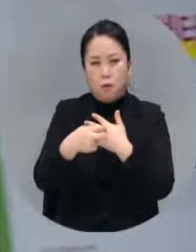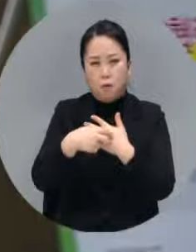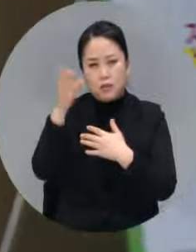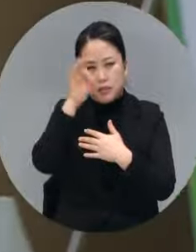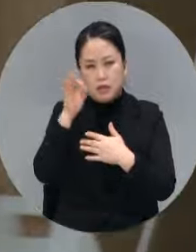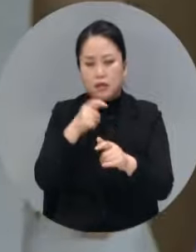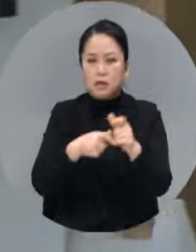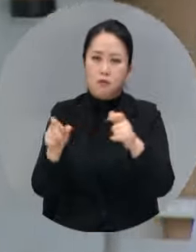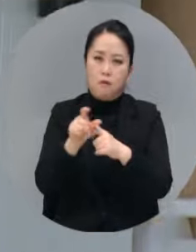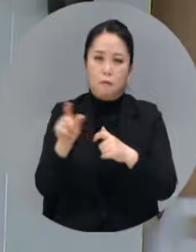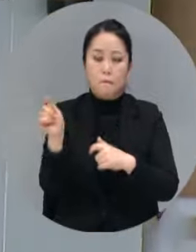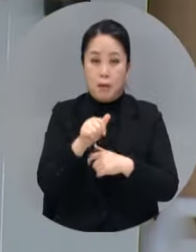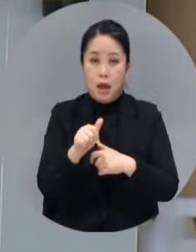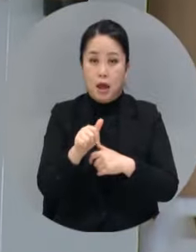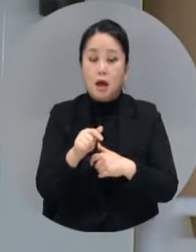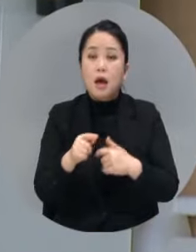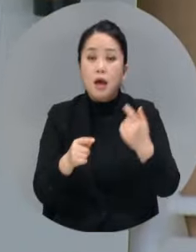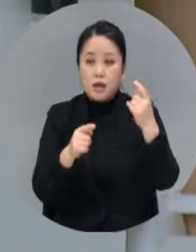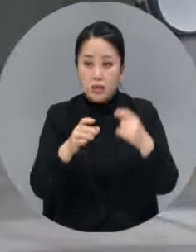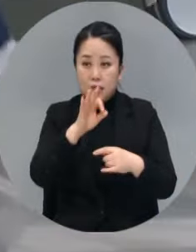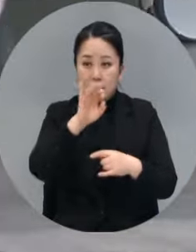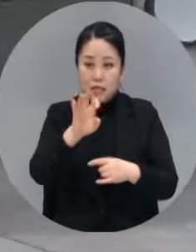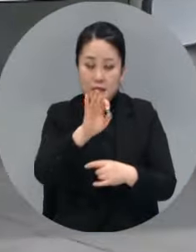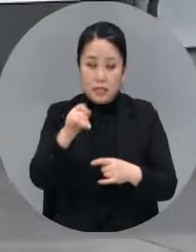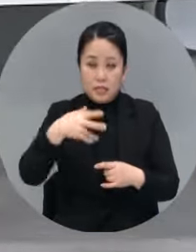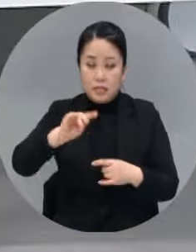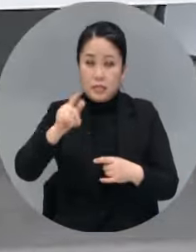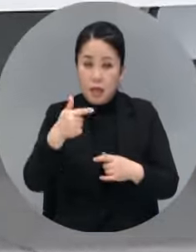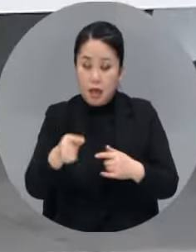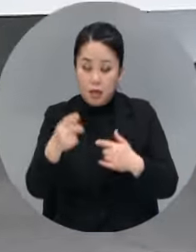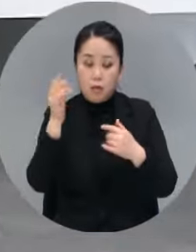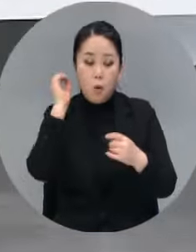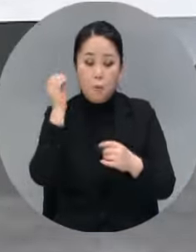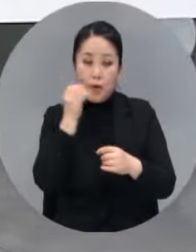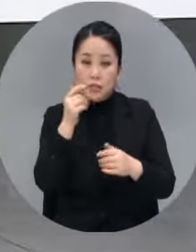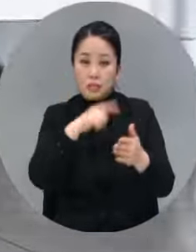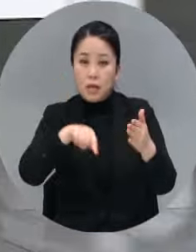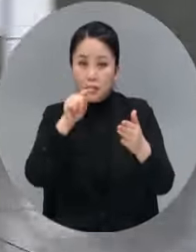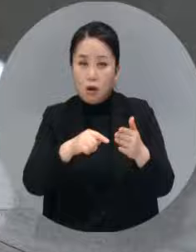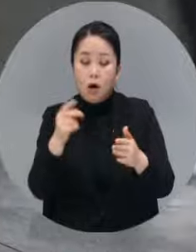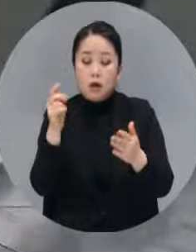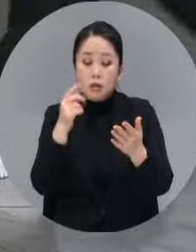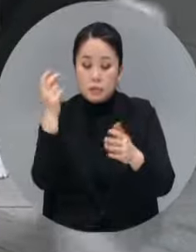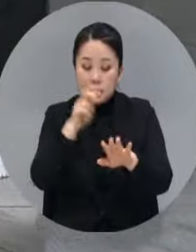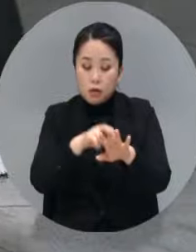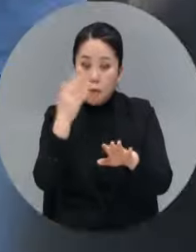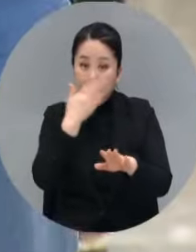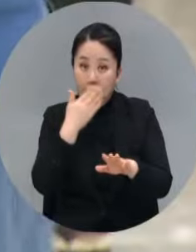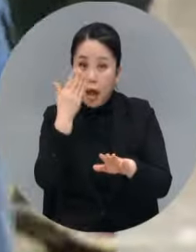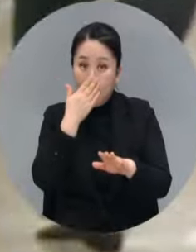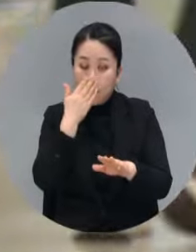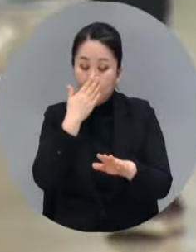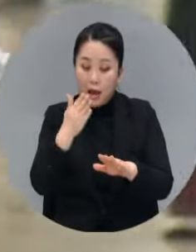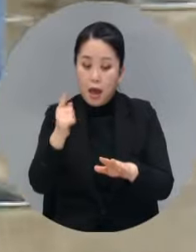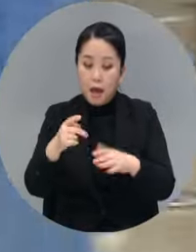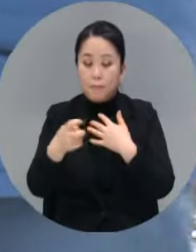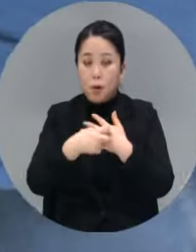응급의료 포털 이젠 홈페이지에서 진료 가능한 병원과 응급실을 24시간 동안 실시간으로 확인